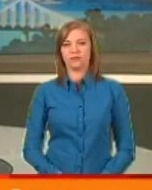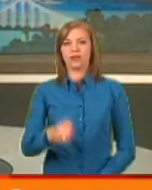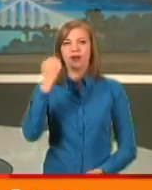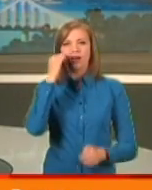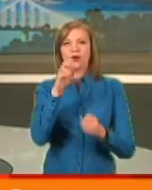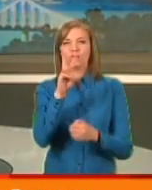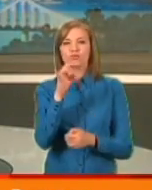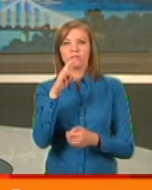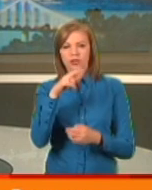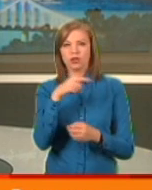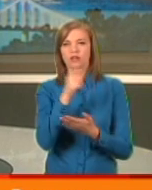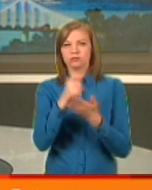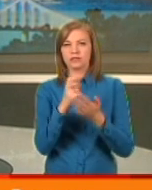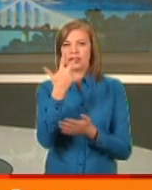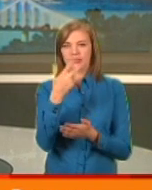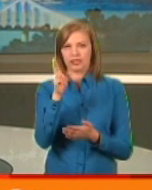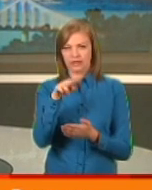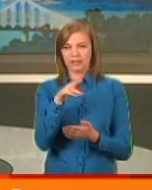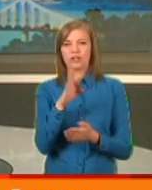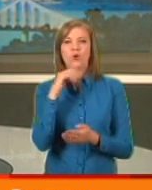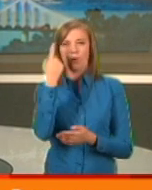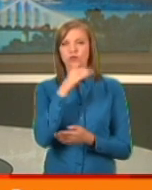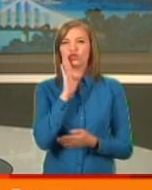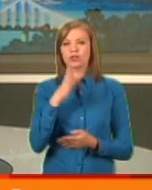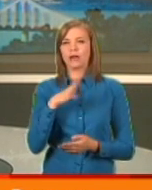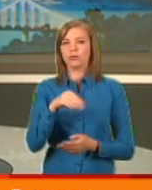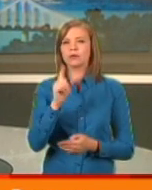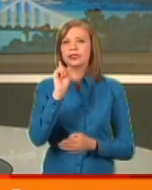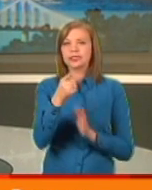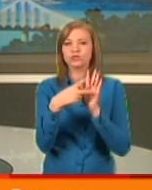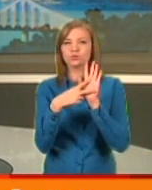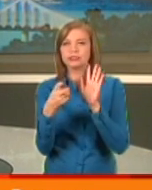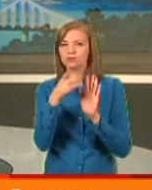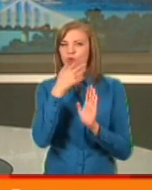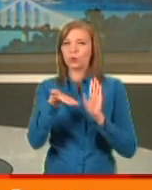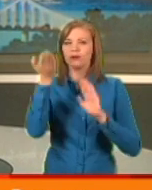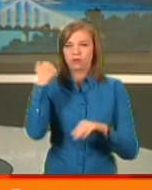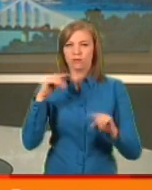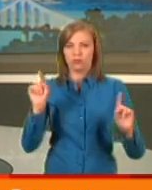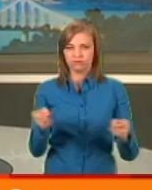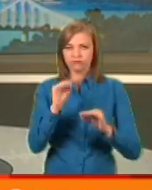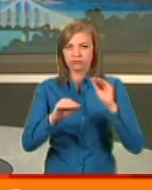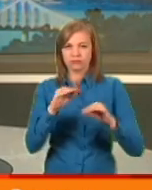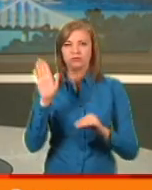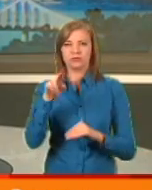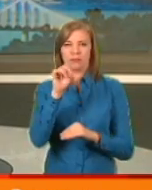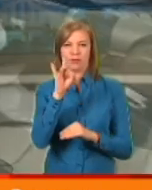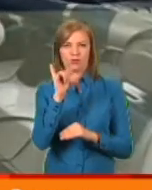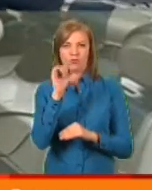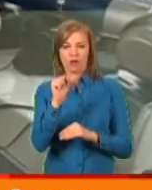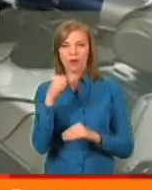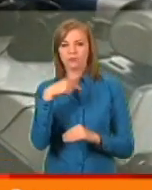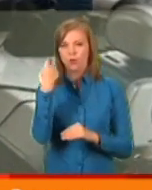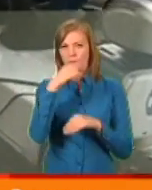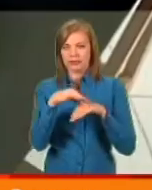Мумію надрукували на 3D-принтері. Обличчя жінки, яка померла 1700 років тому, відтворили перуанські науковці.